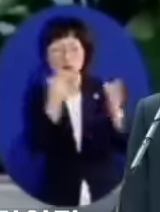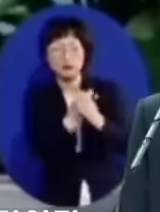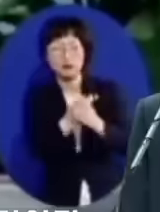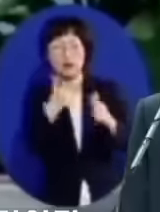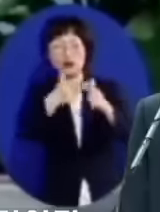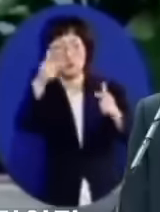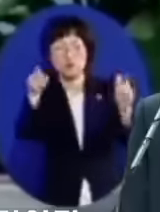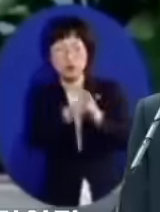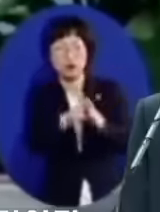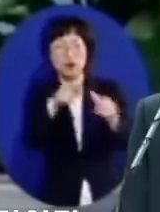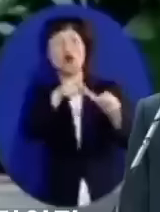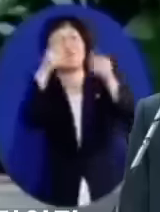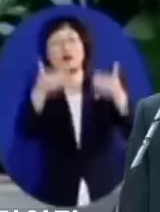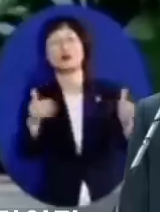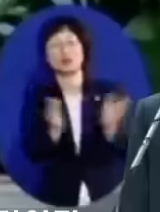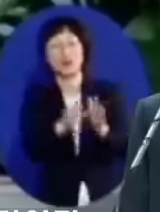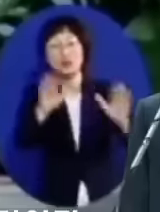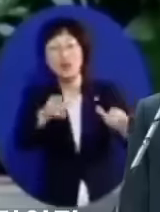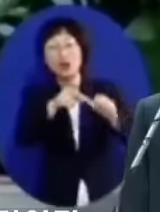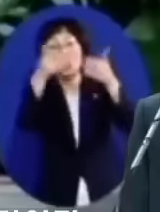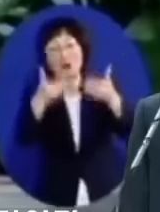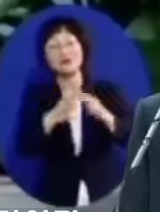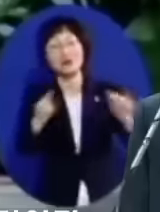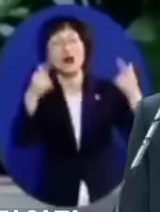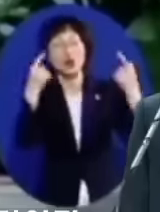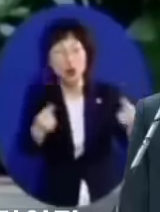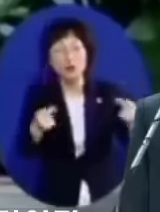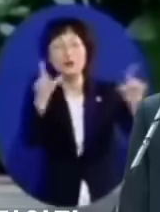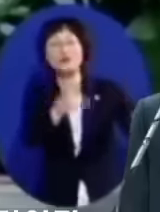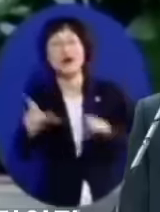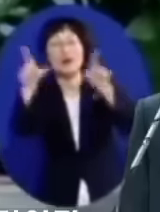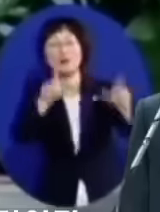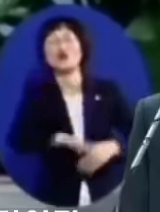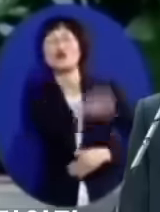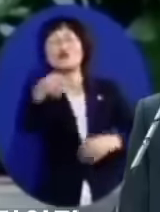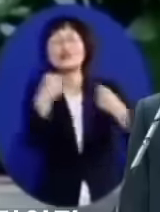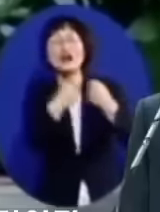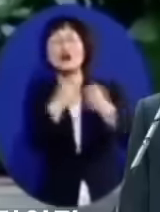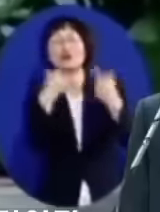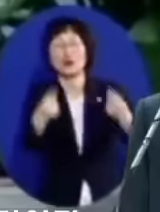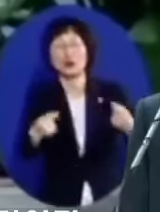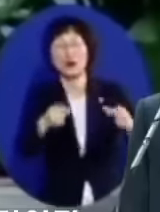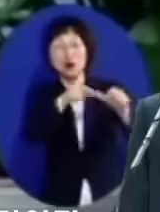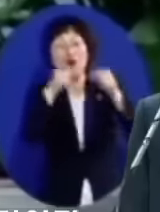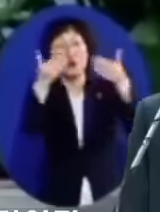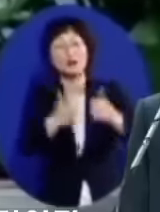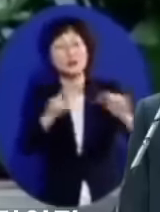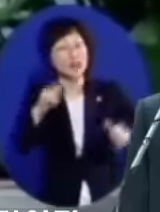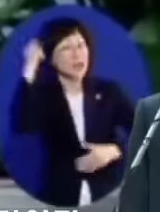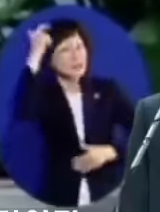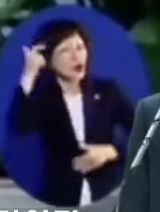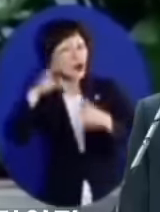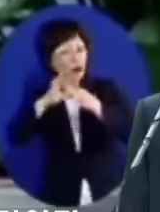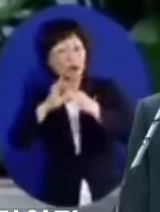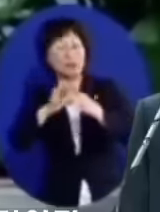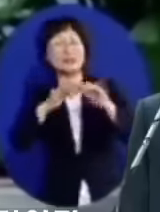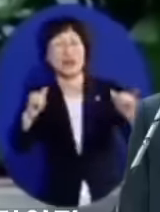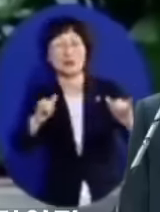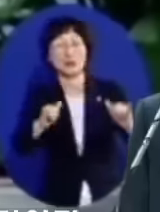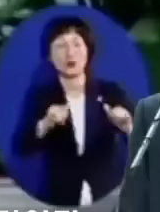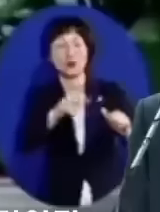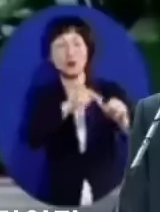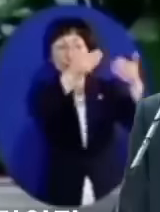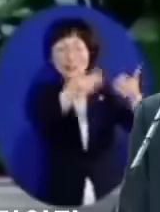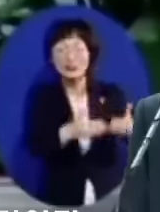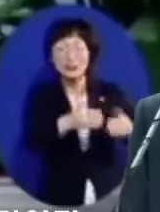받았으니 이제 구원받은 사람답게 사는 것이 우리의 싸움인 것입니다. 구원받은 사람인 영적인 사람이 구원을 아직 받지